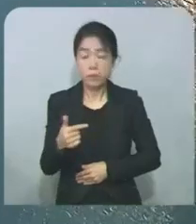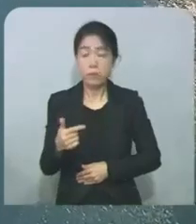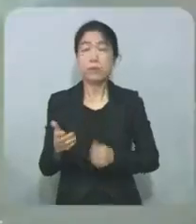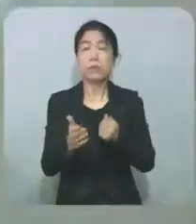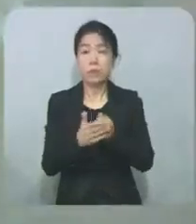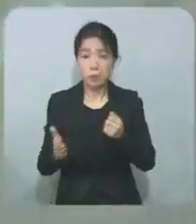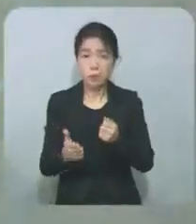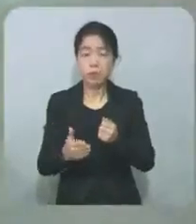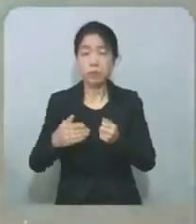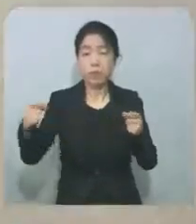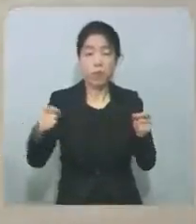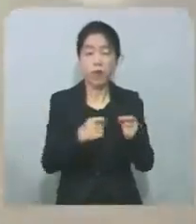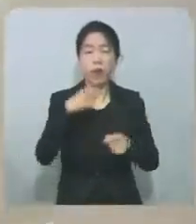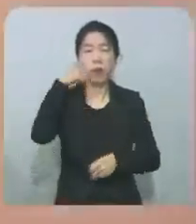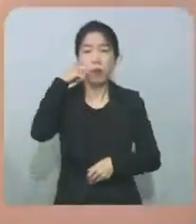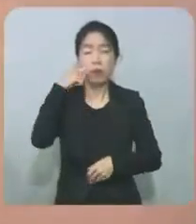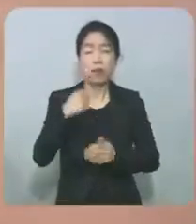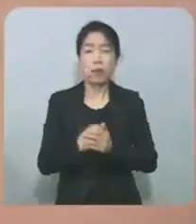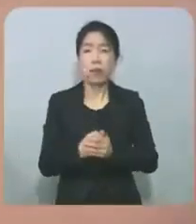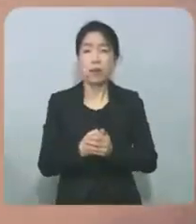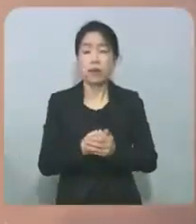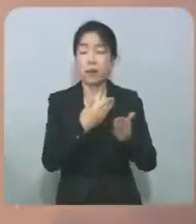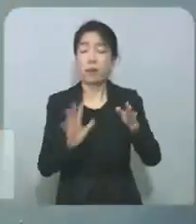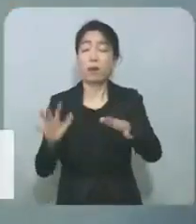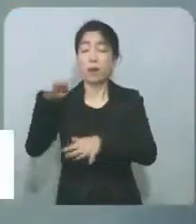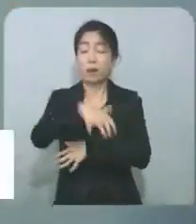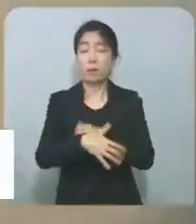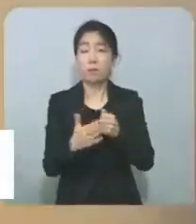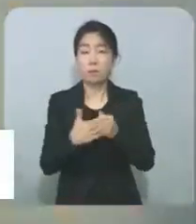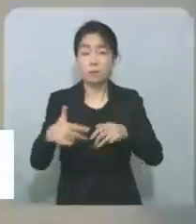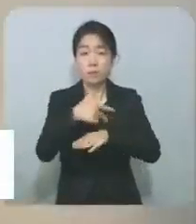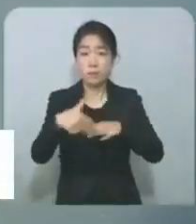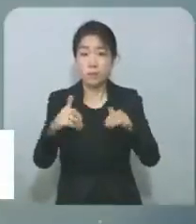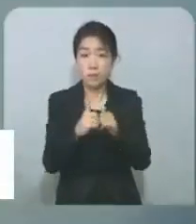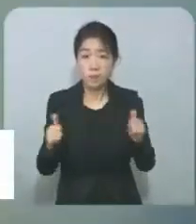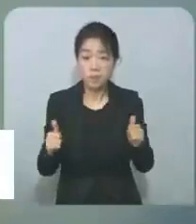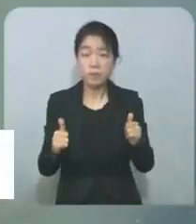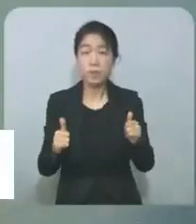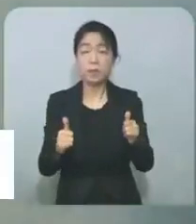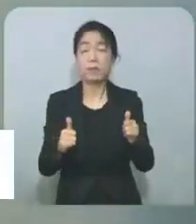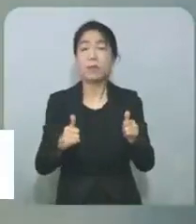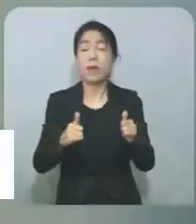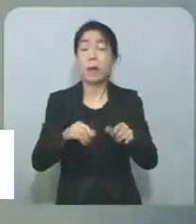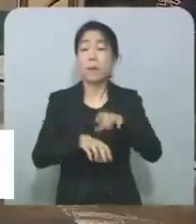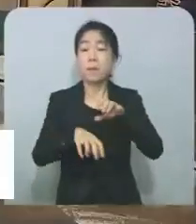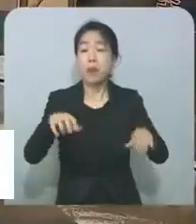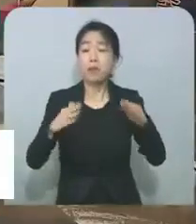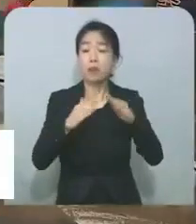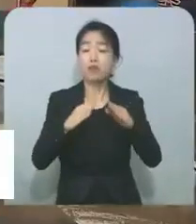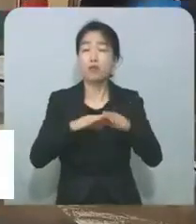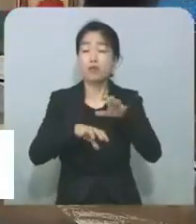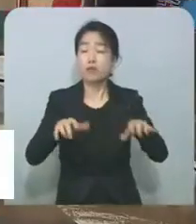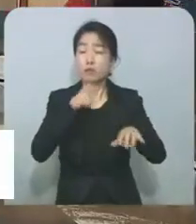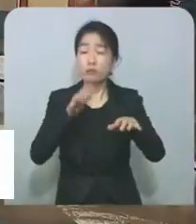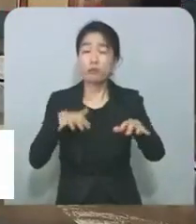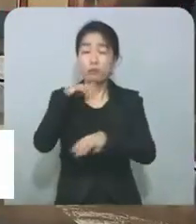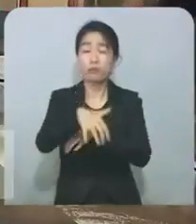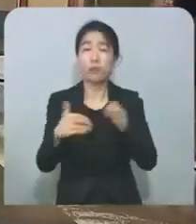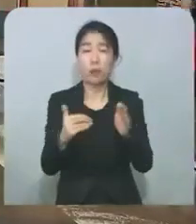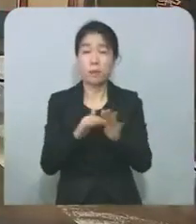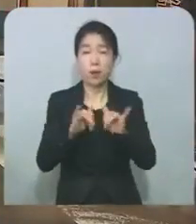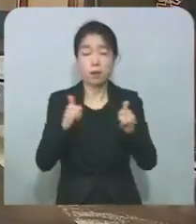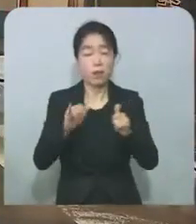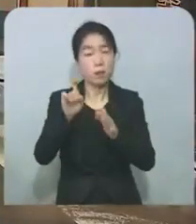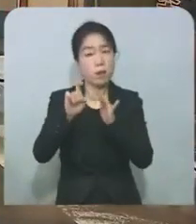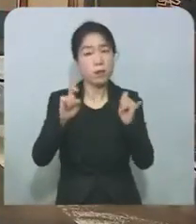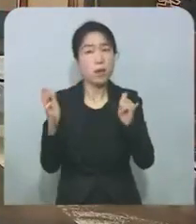사고 위험 때문에 현장 접근 어려운 상황입니다. 진도천의 범람으로 진도읍 조금리 마을에서는 주택 여러 채가 침수됐습니다. 주민 10여